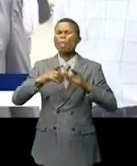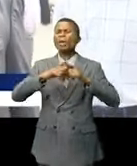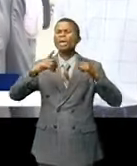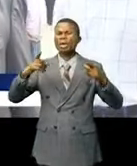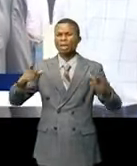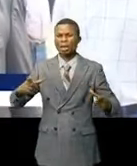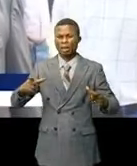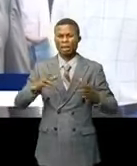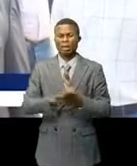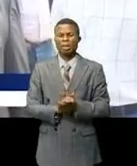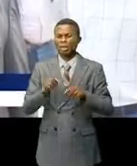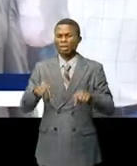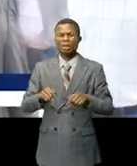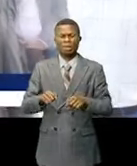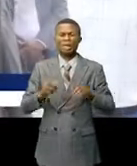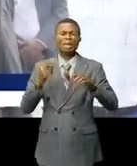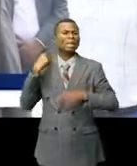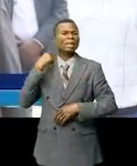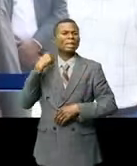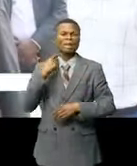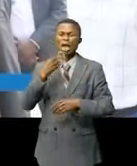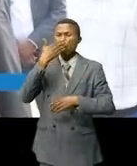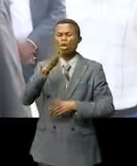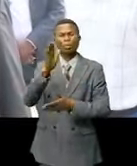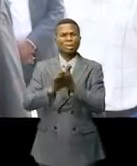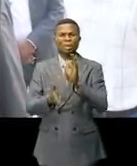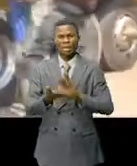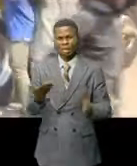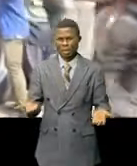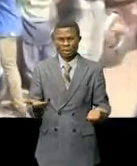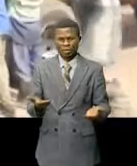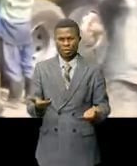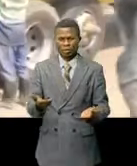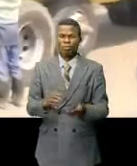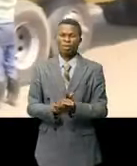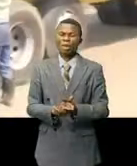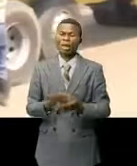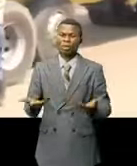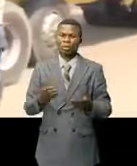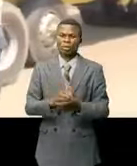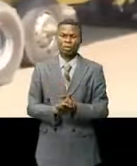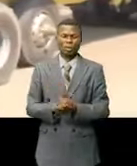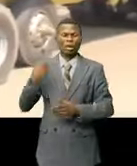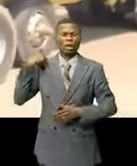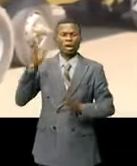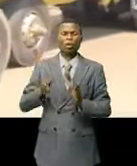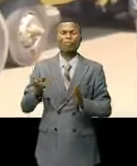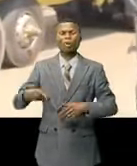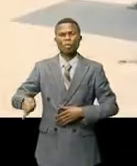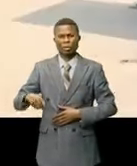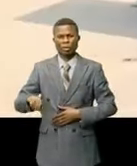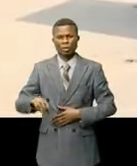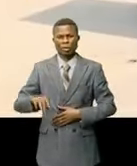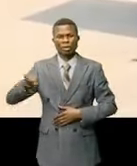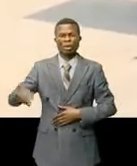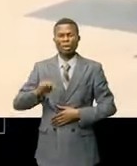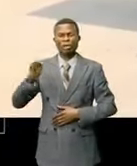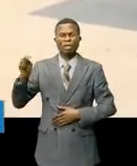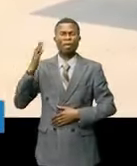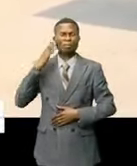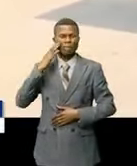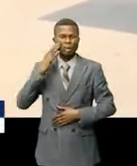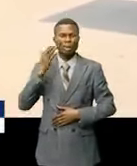Kenge n'a pas d'hôpital digne de ce nom, aussi de logements sociaux, notamment les bureaux aussi. Selon le gouverneur de la province, Jean-Marie Mpeti-Mpeti,